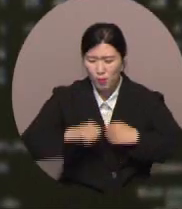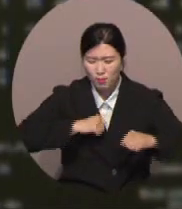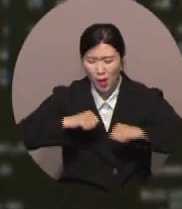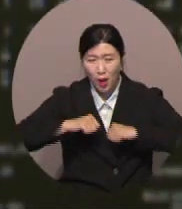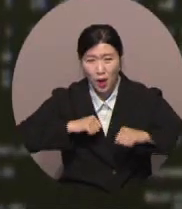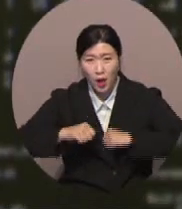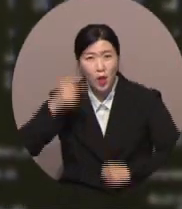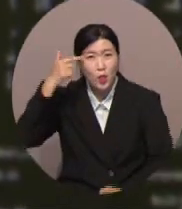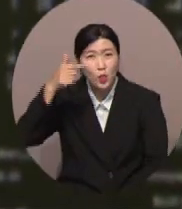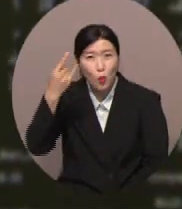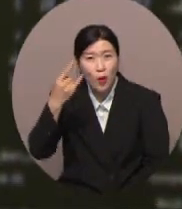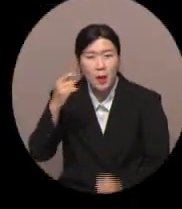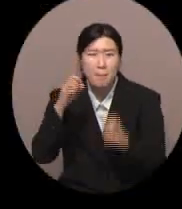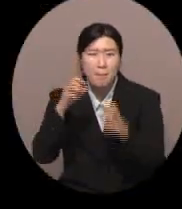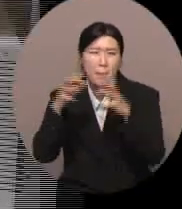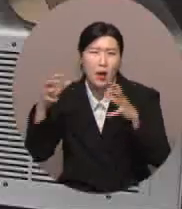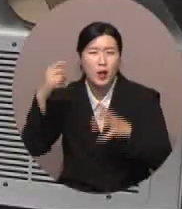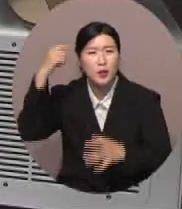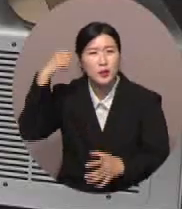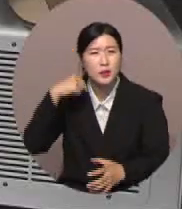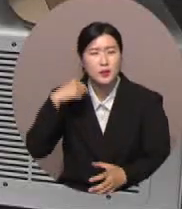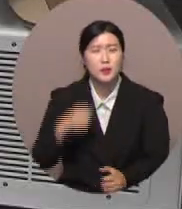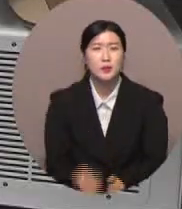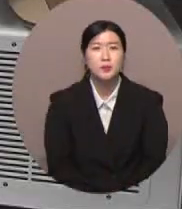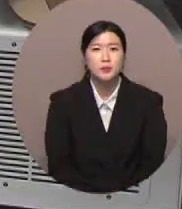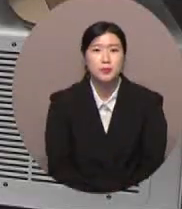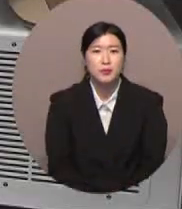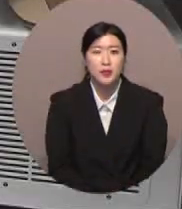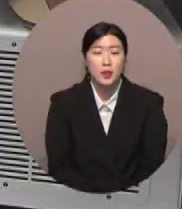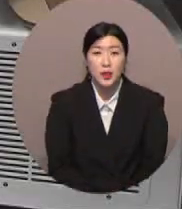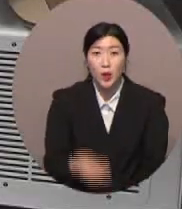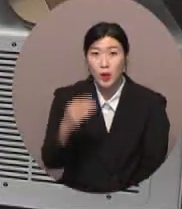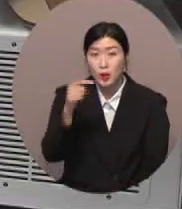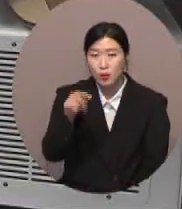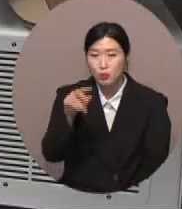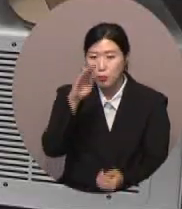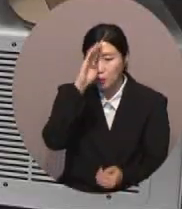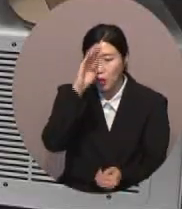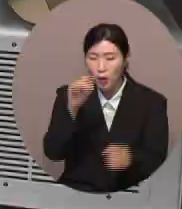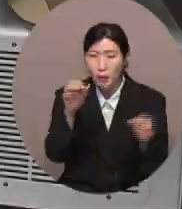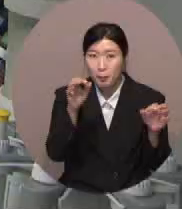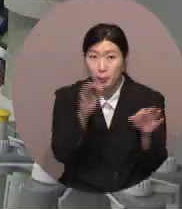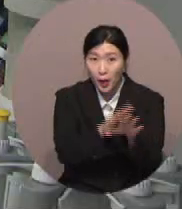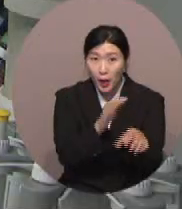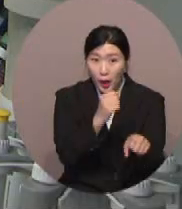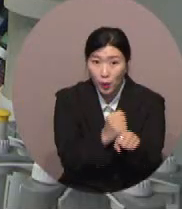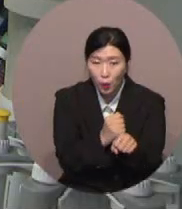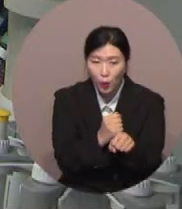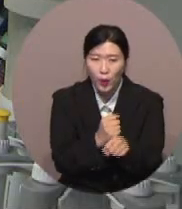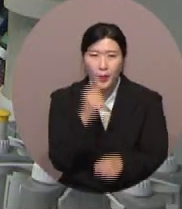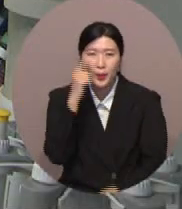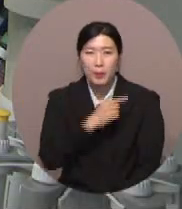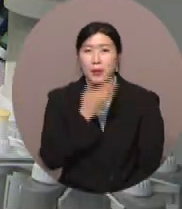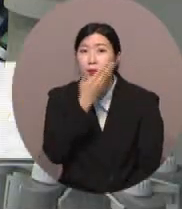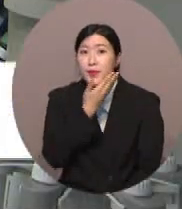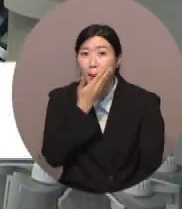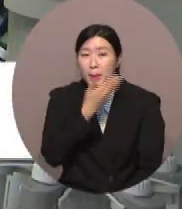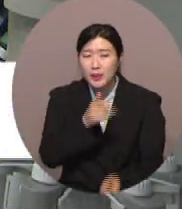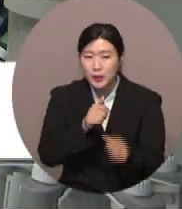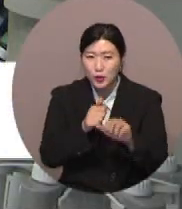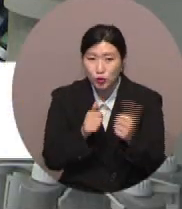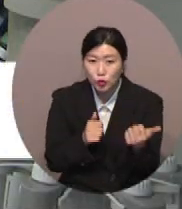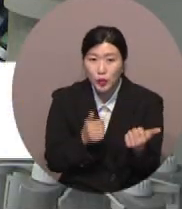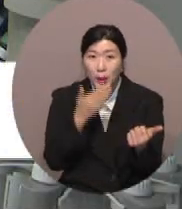부작용이 생기는 겁니다 이런 부작용을 없애면서 알츠하이머를 일으키는 독성 단백질 베타 아밀로이드